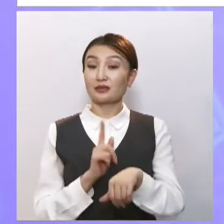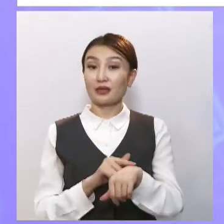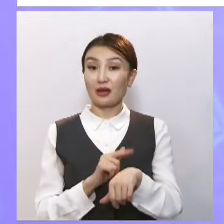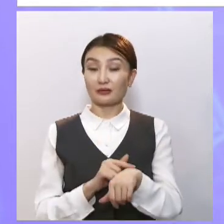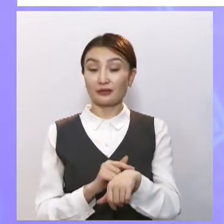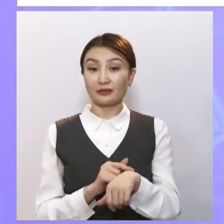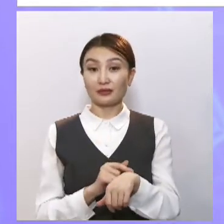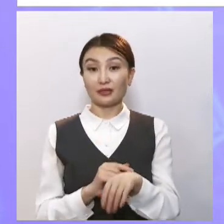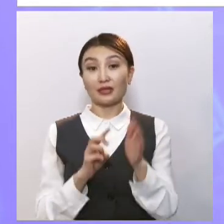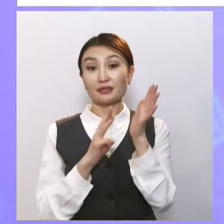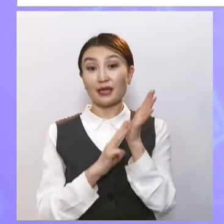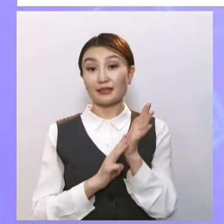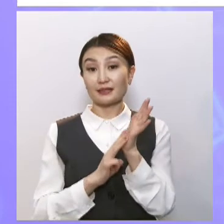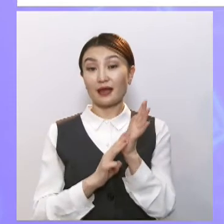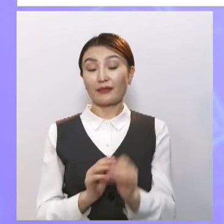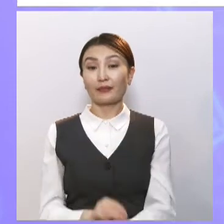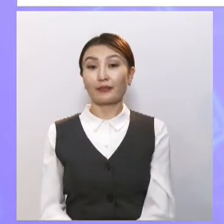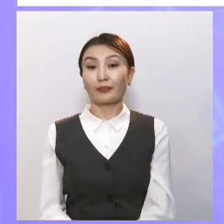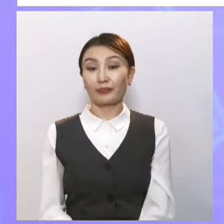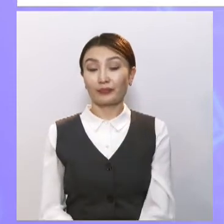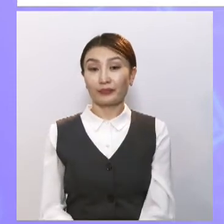Саат 8'de.